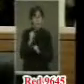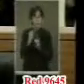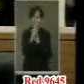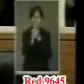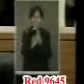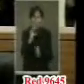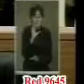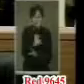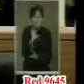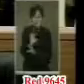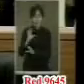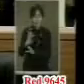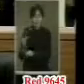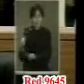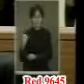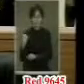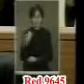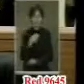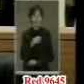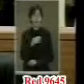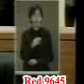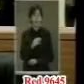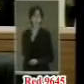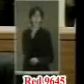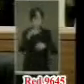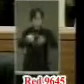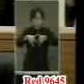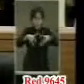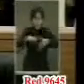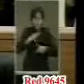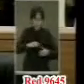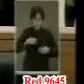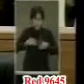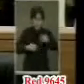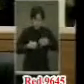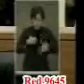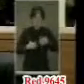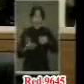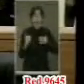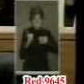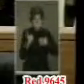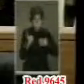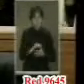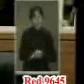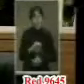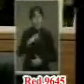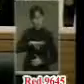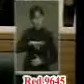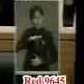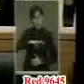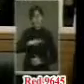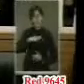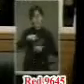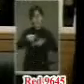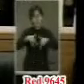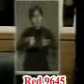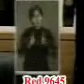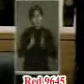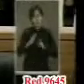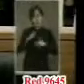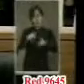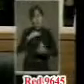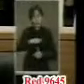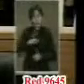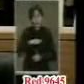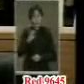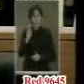มาบังคับใช้เพราะเวลานี้ประชาชนเหมือนมีสภาพอกแตกเพราะเขามีความรู้สึกกันว่าคนไทย